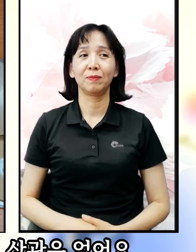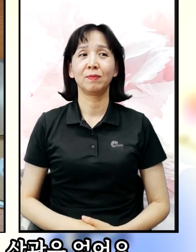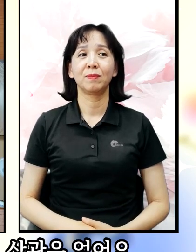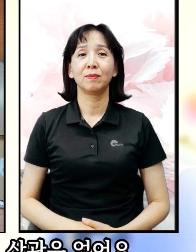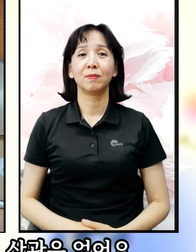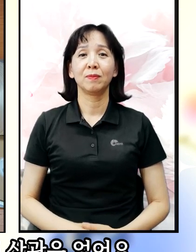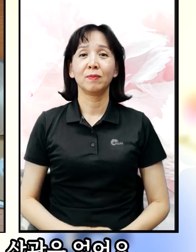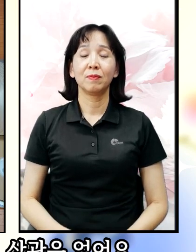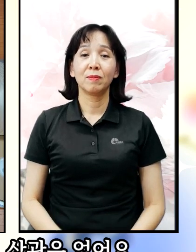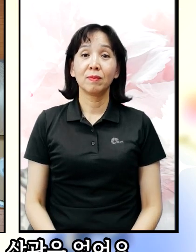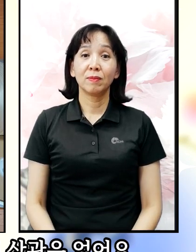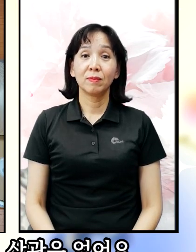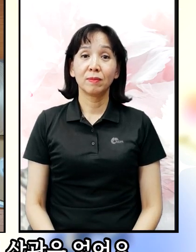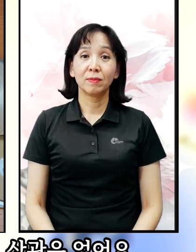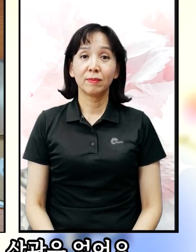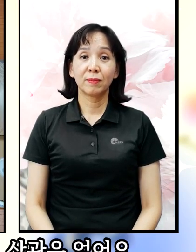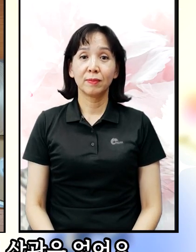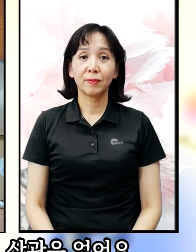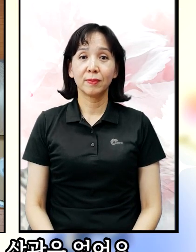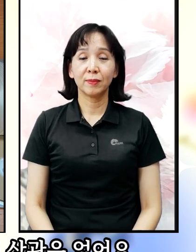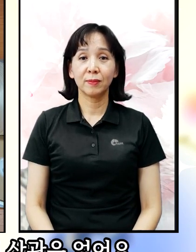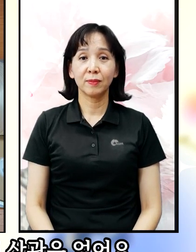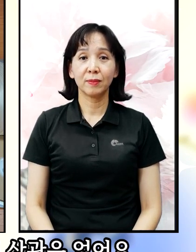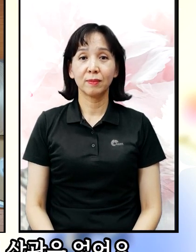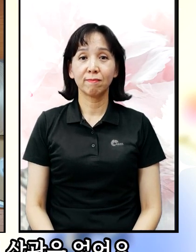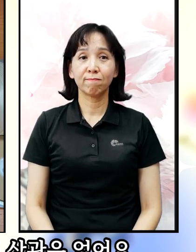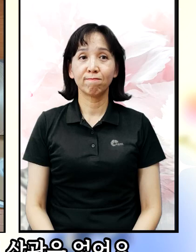자르셔도 상관은 없어요.